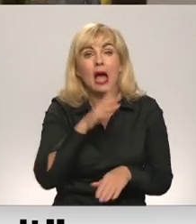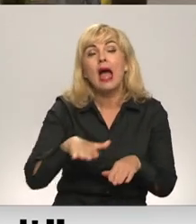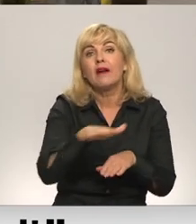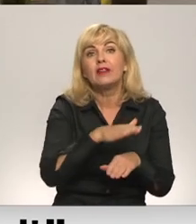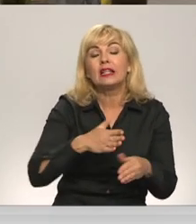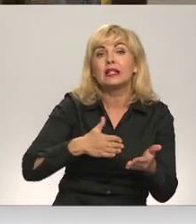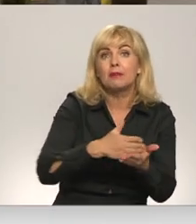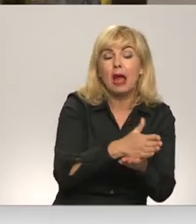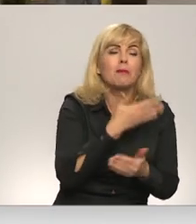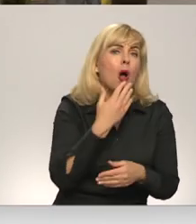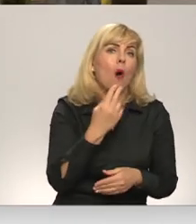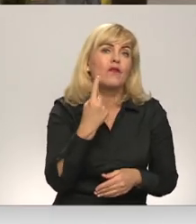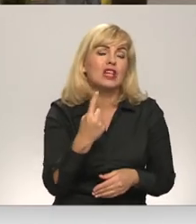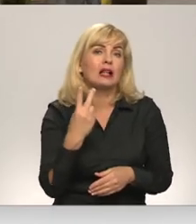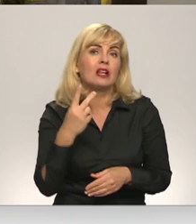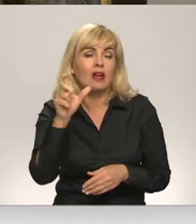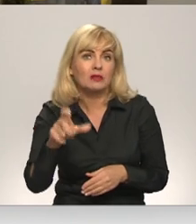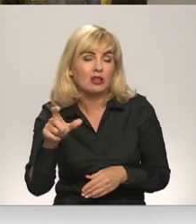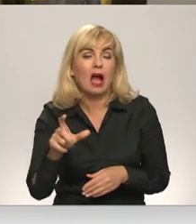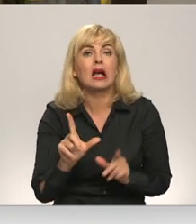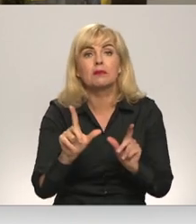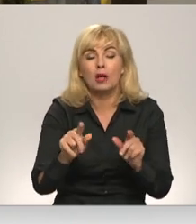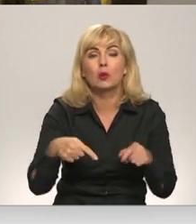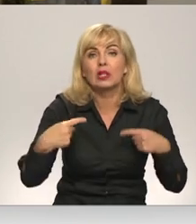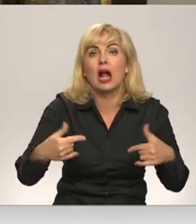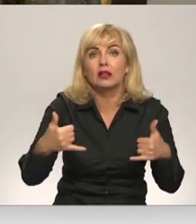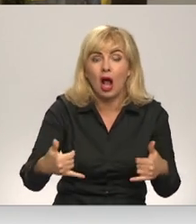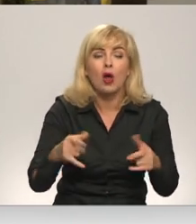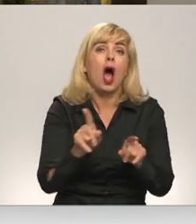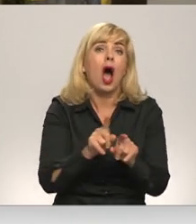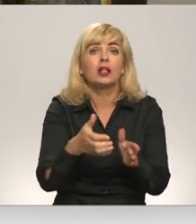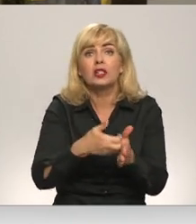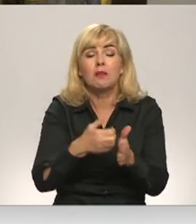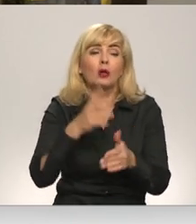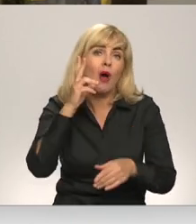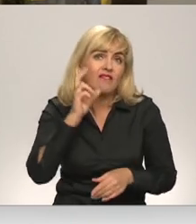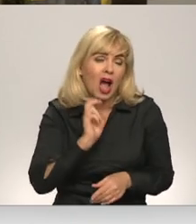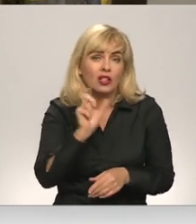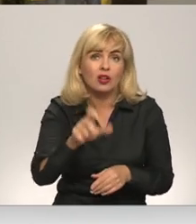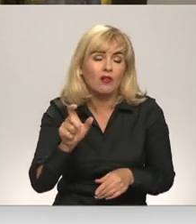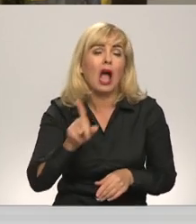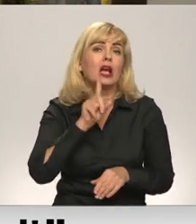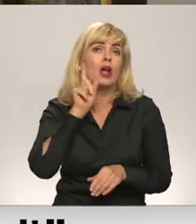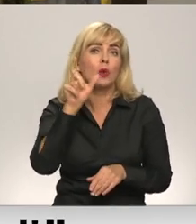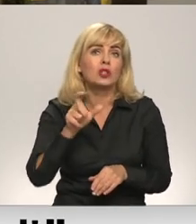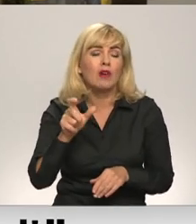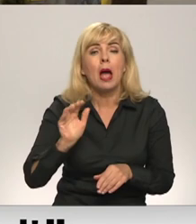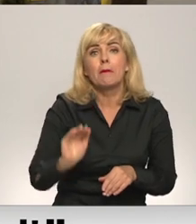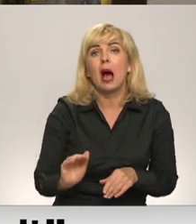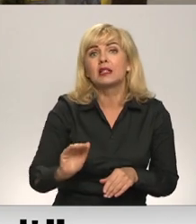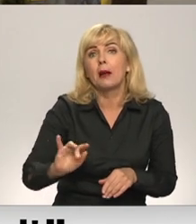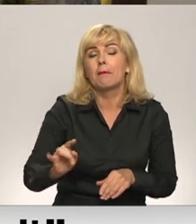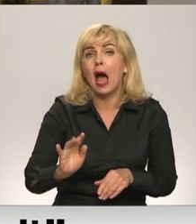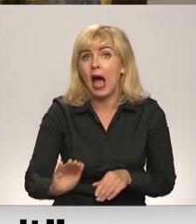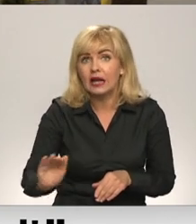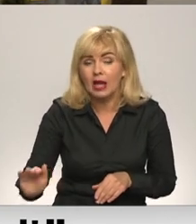nav vienam vai divam cilvēkam, kas pārvietojas ratīkrēslā. To izmantoja vecāki gadagājami cilvēki, jauni cilvēki ar maziem bērniņiem